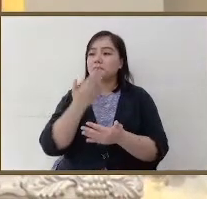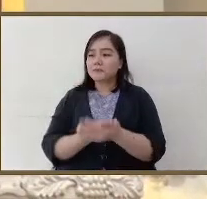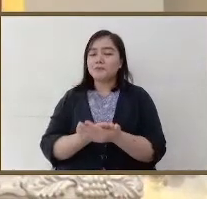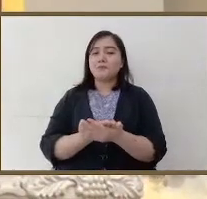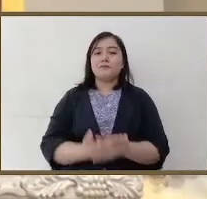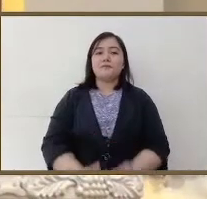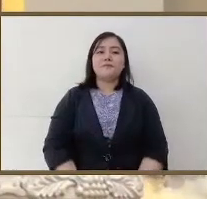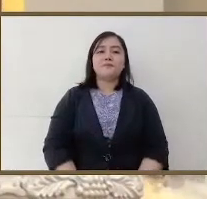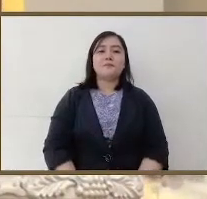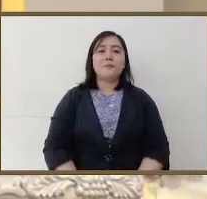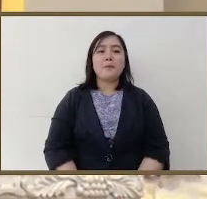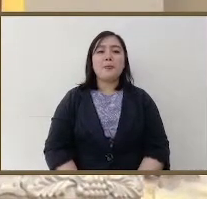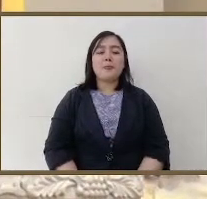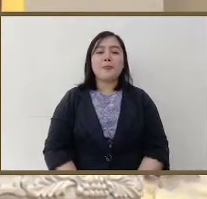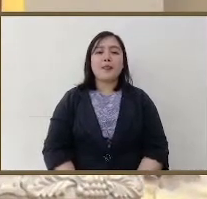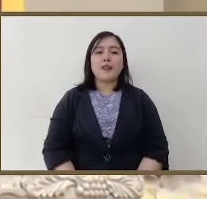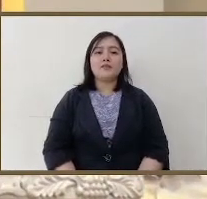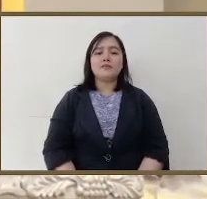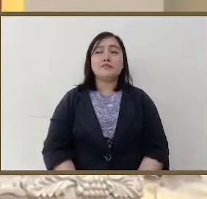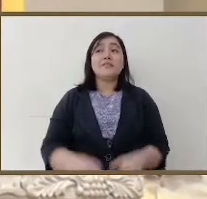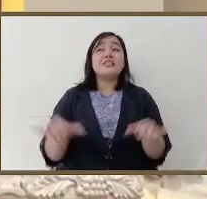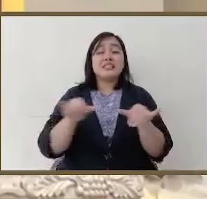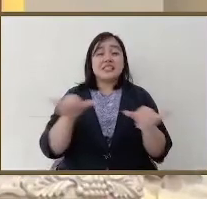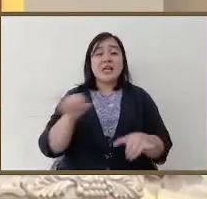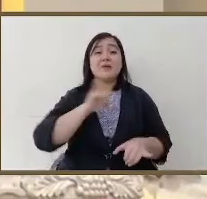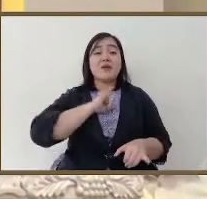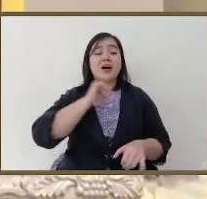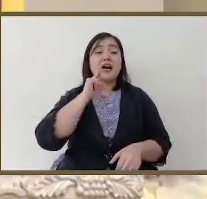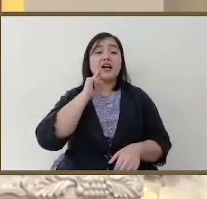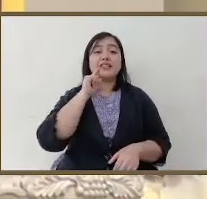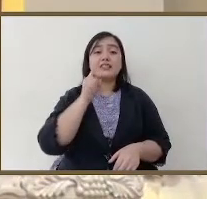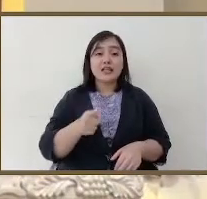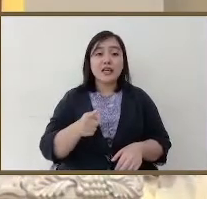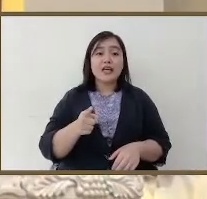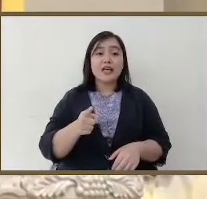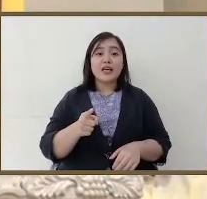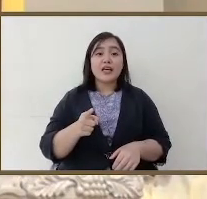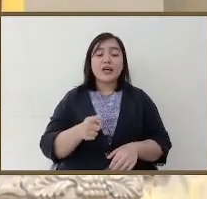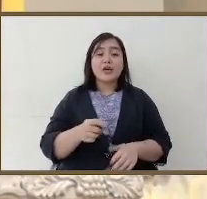Kahit hindi na kayo gumawa ng ano, huwag lang kayo magpasaway.